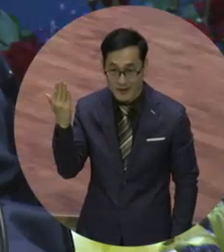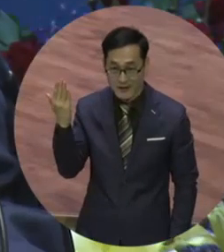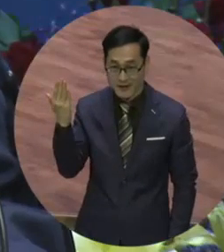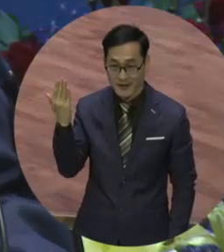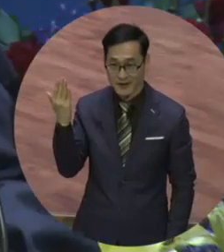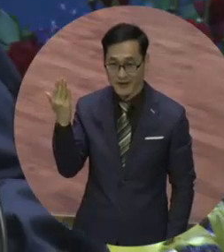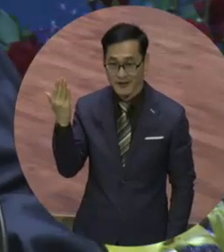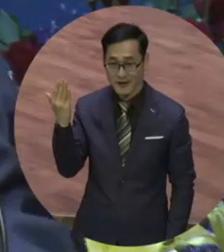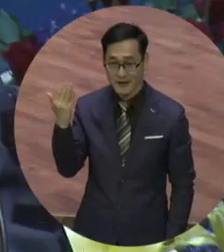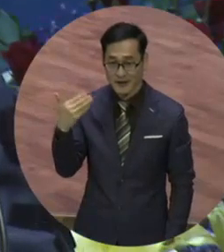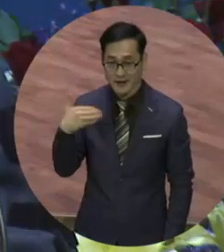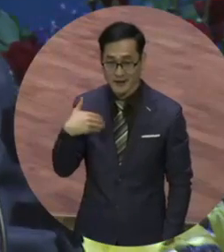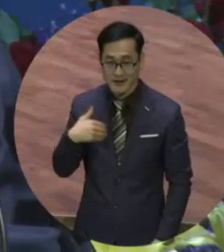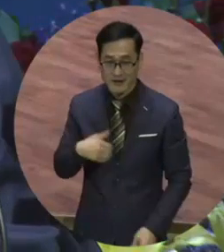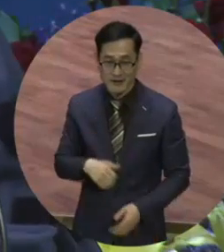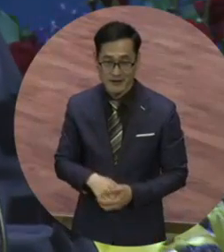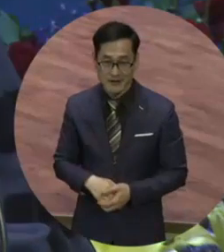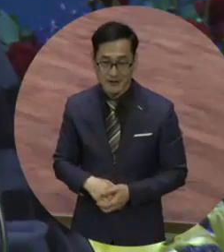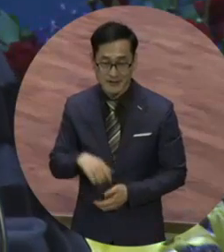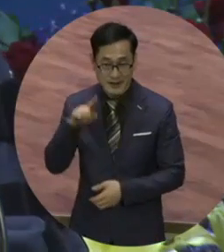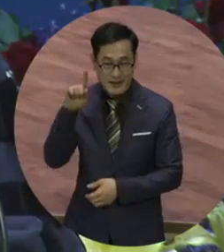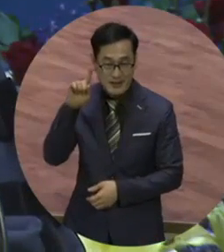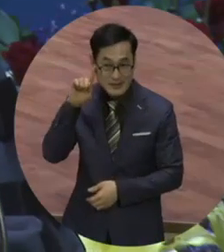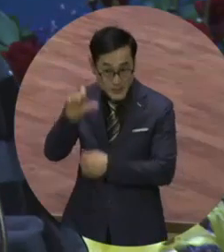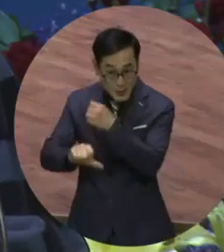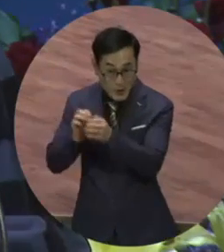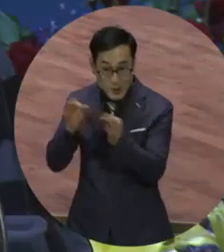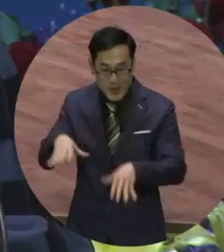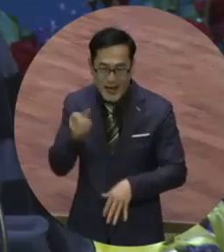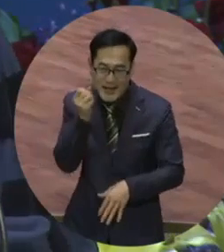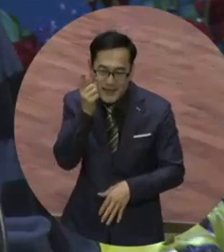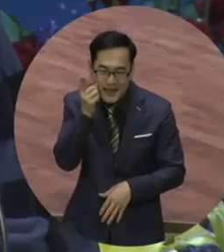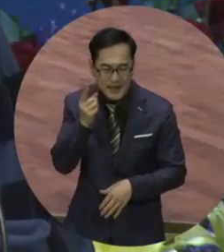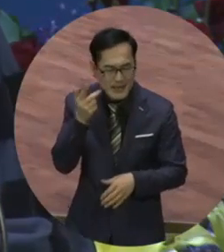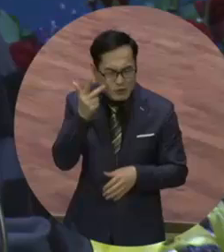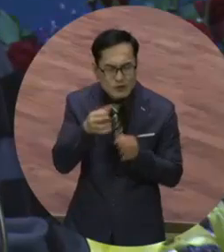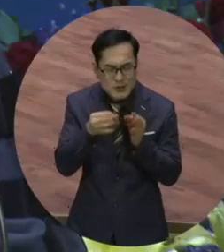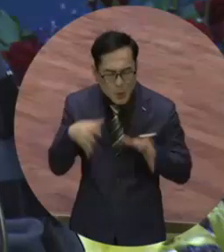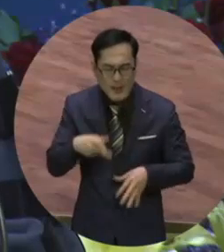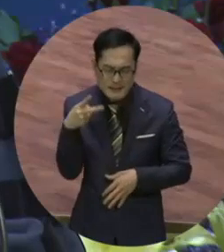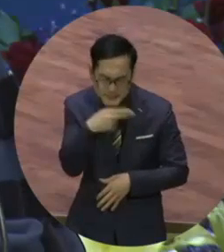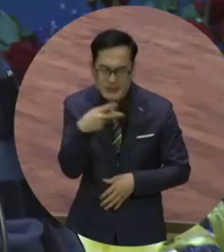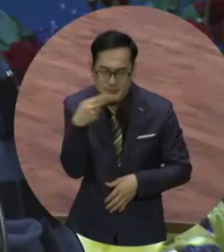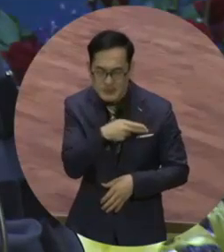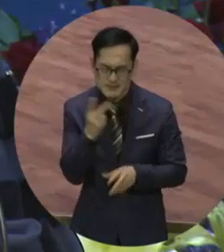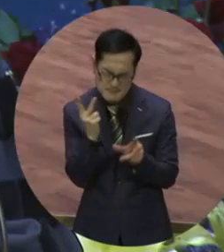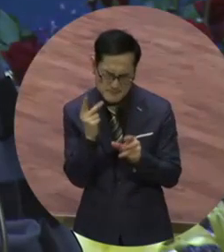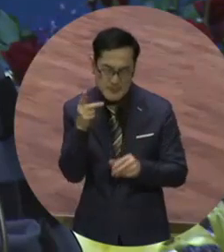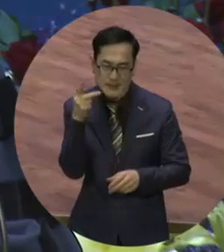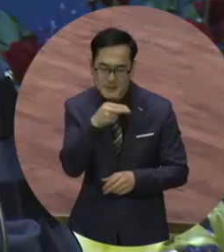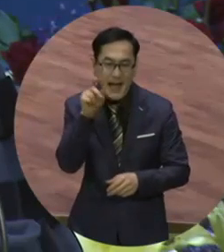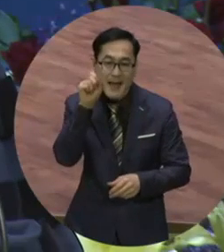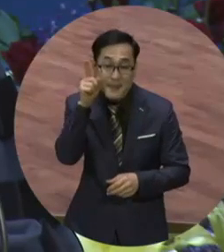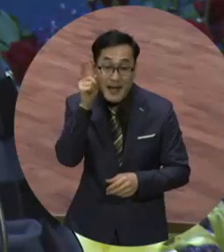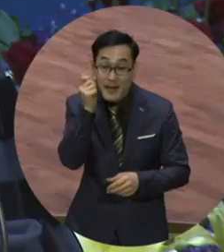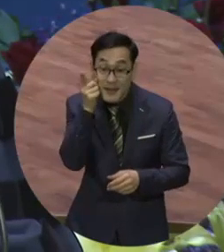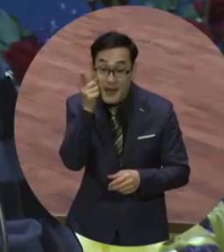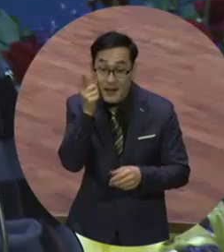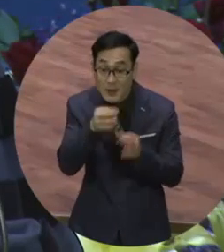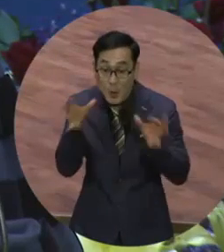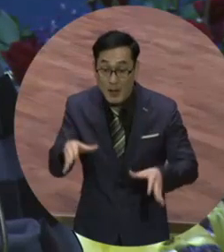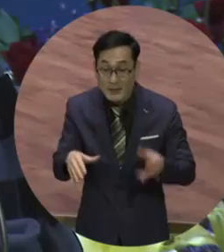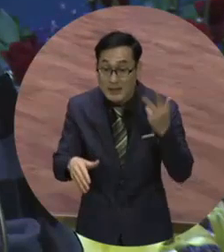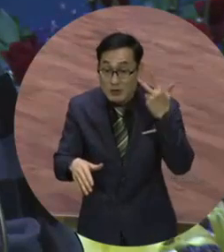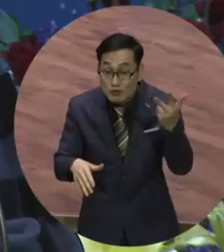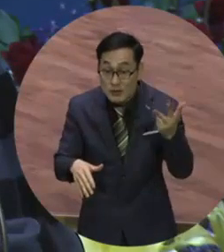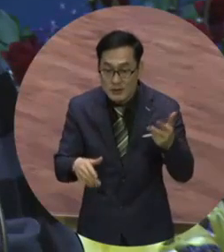제가 15년을 한 달에 일주일씩 금식을 하면서 살았던 사람이 금식을 하면요 안 먹으니까 일단 화장실 안